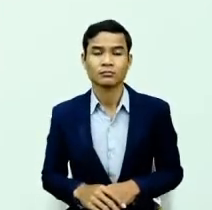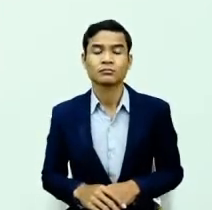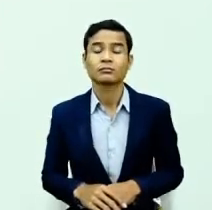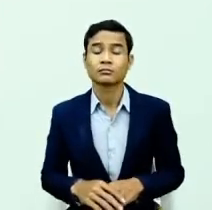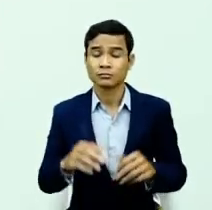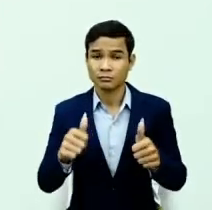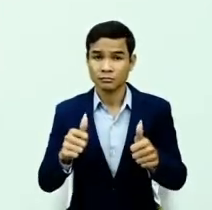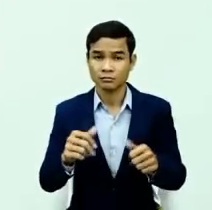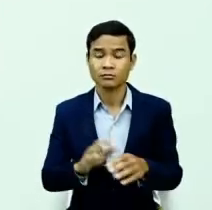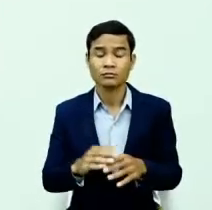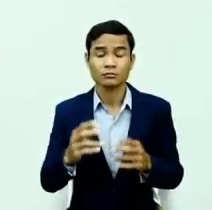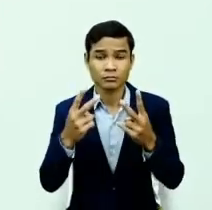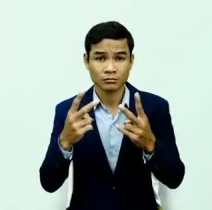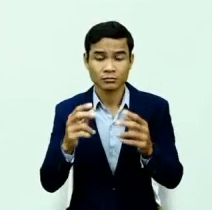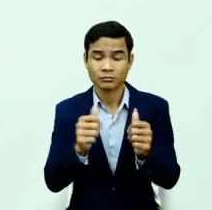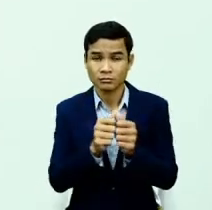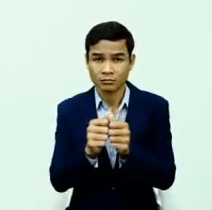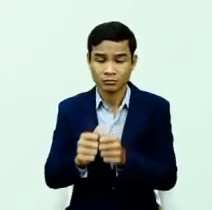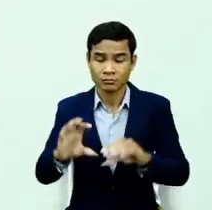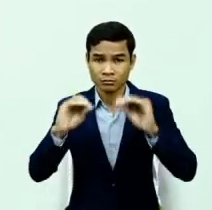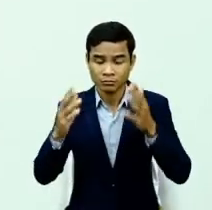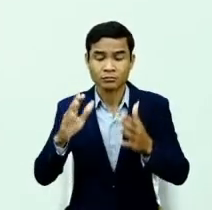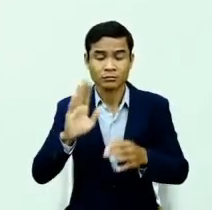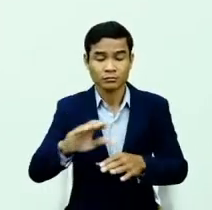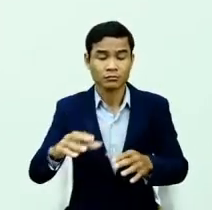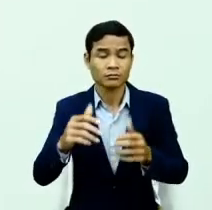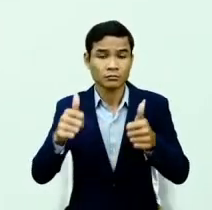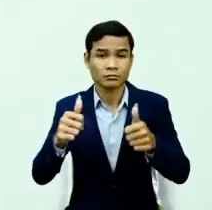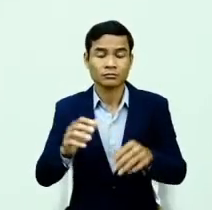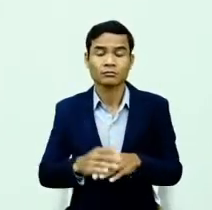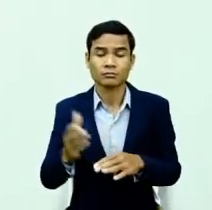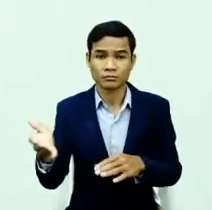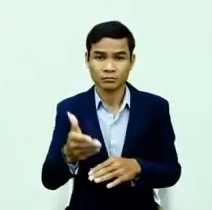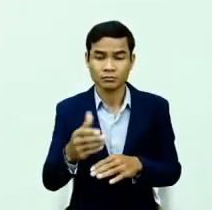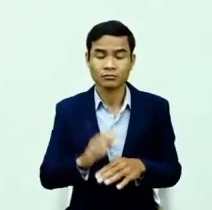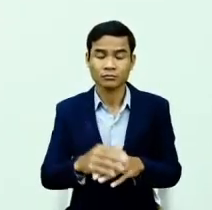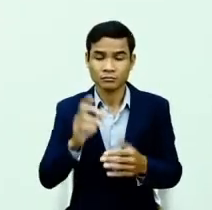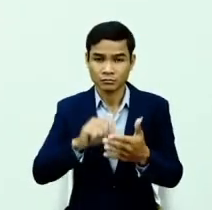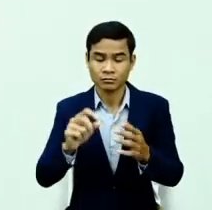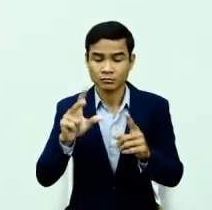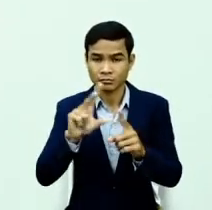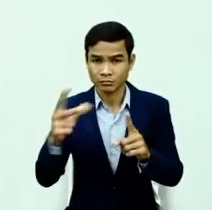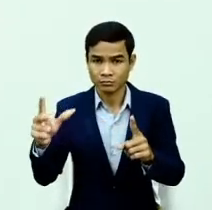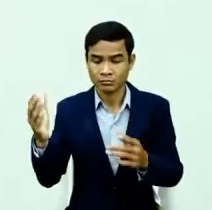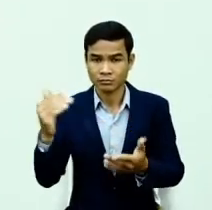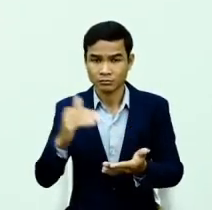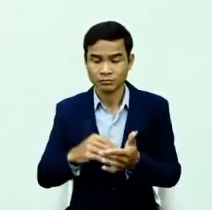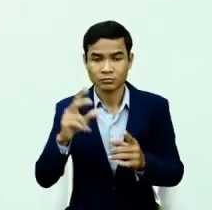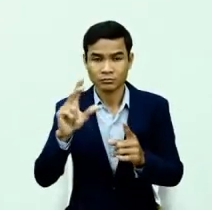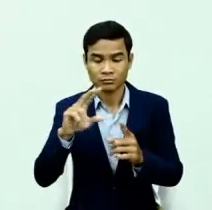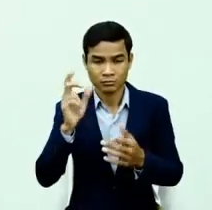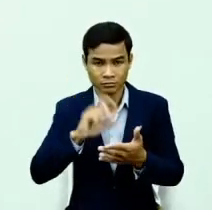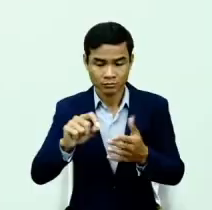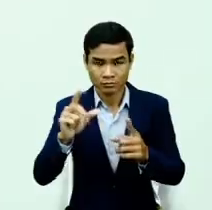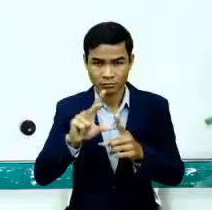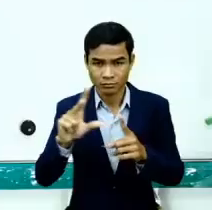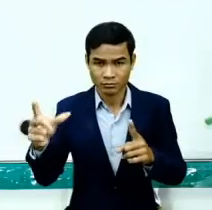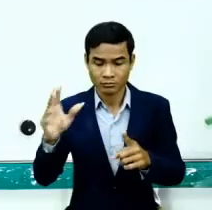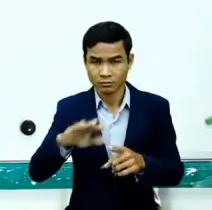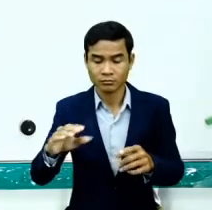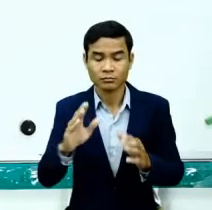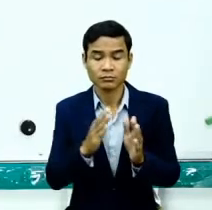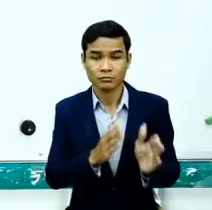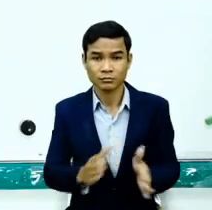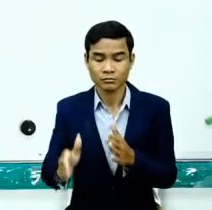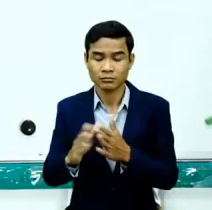chà tiếng tốt cho môi nè kêu hói bụi cài men tại lấy tiếng sẽ say clear với mặt đòn chà con tiếng